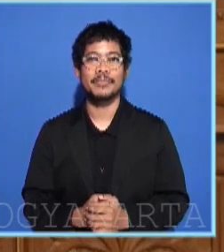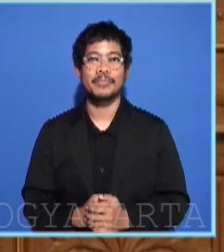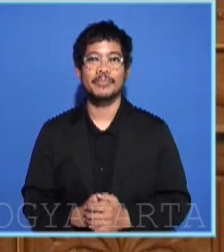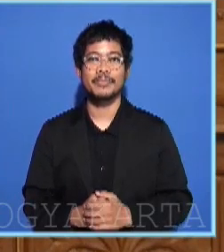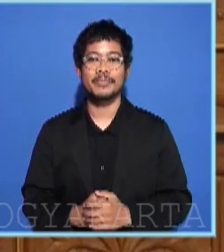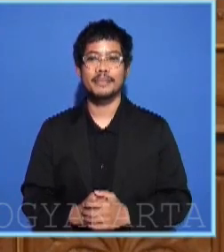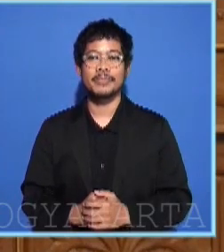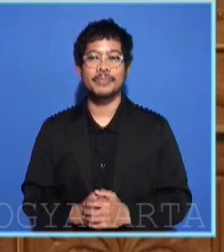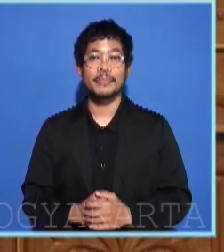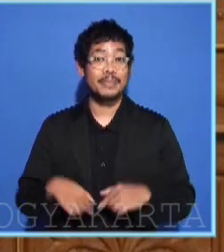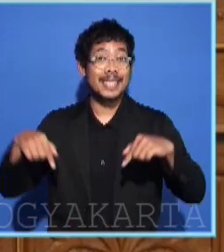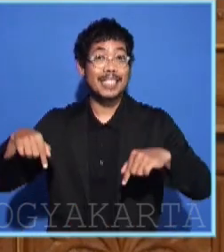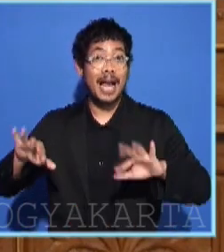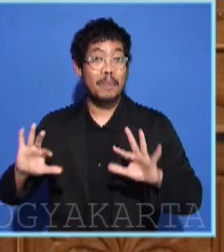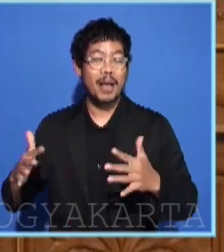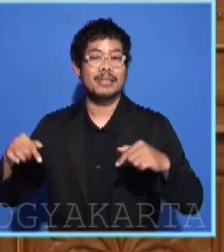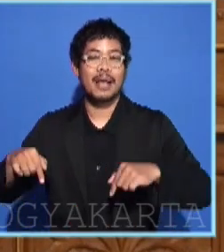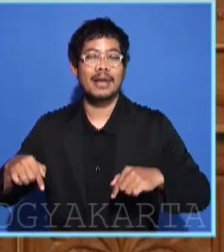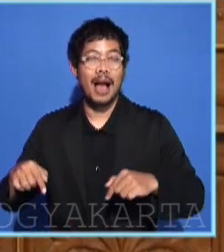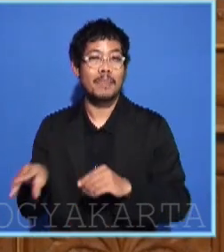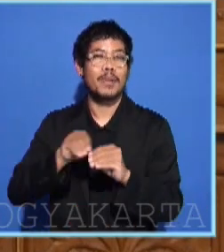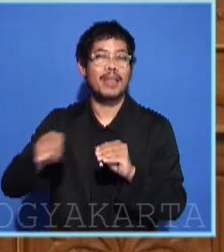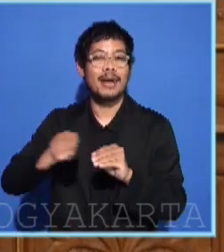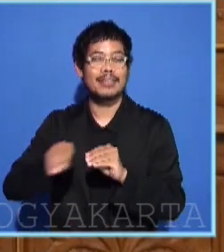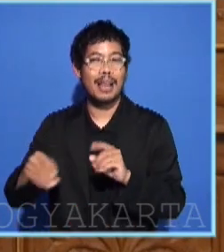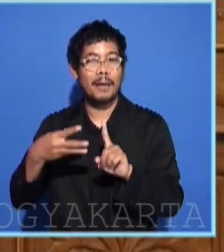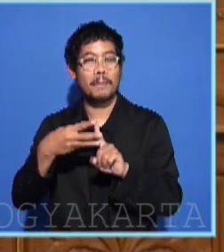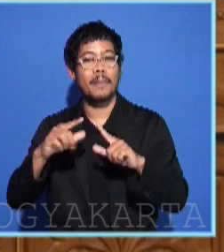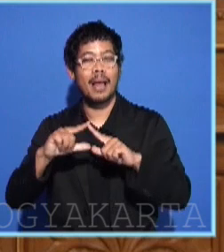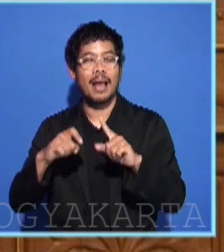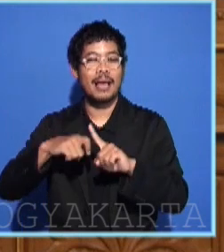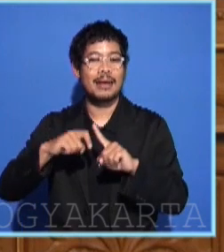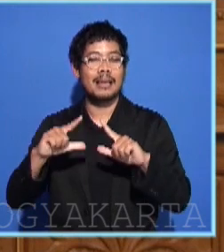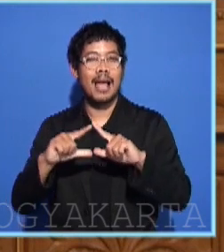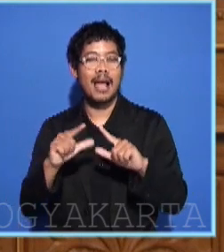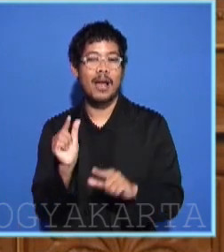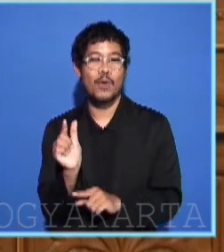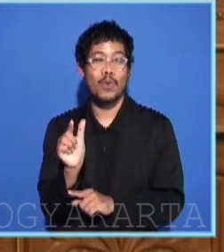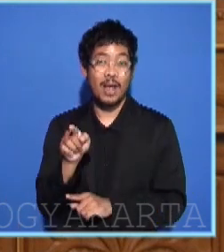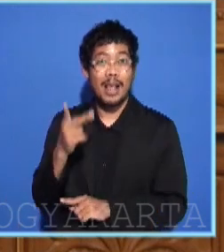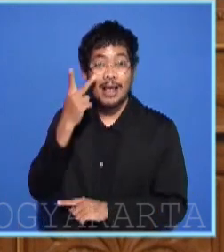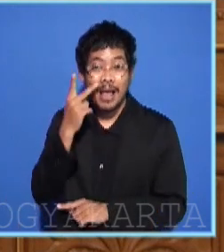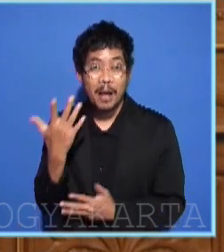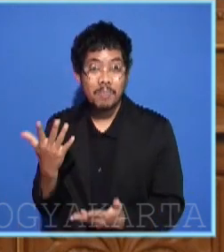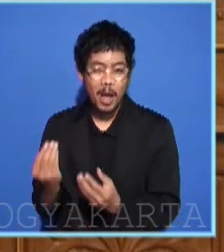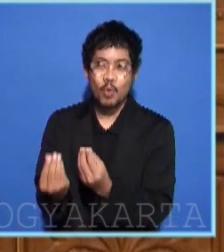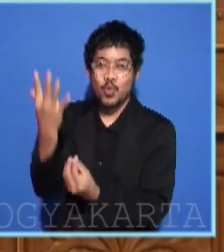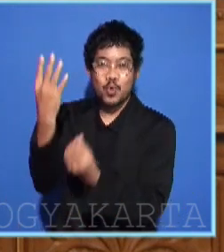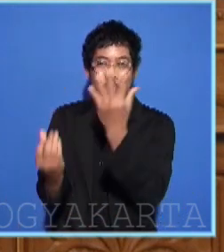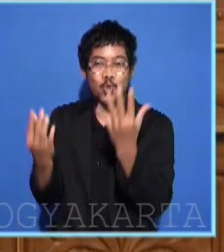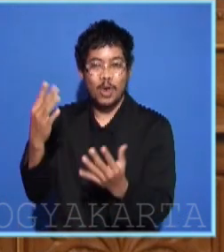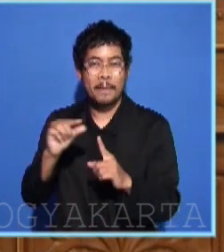awit mirungganipun kawontenaning taneman bakau kanggeagi lestantuning kawontenan pesisir Lan habitatipun Mila